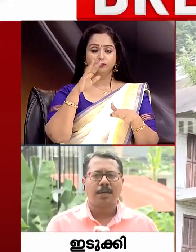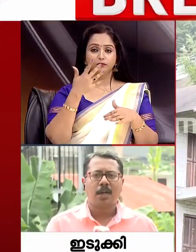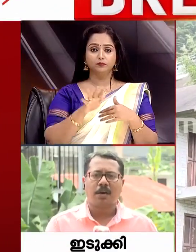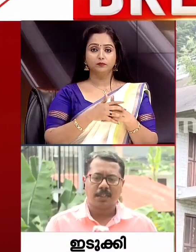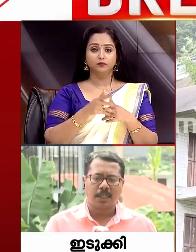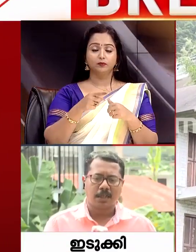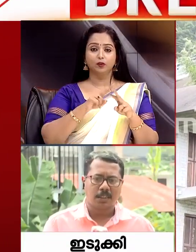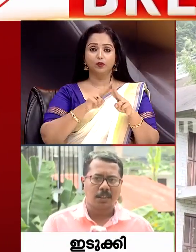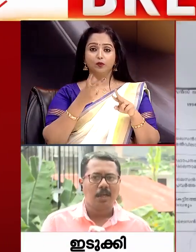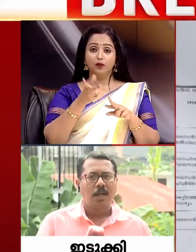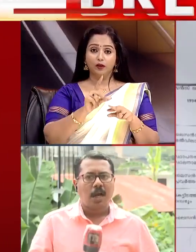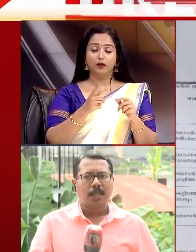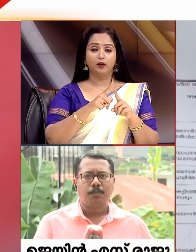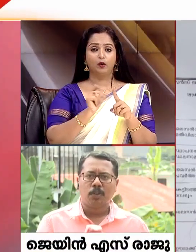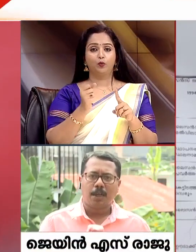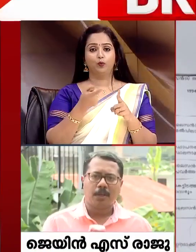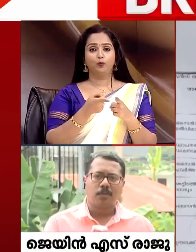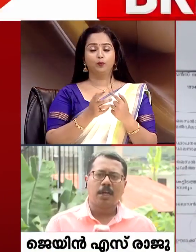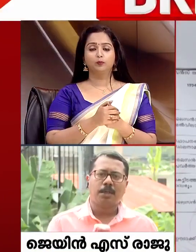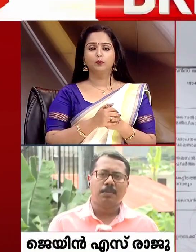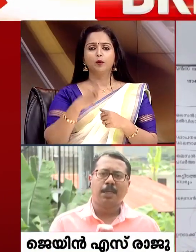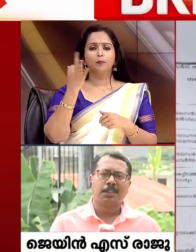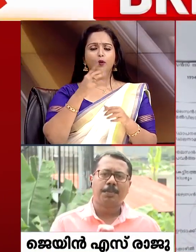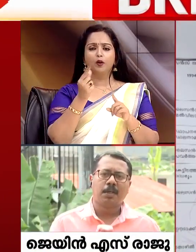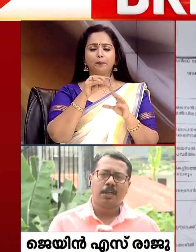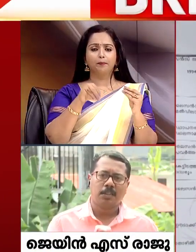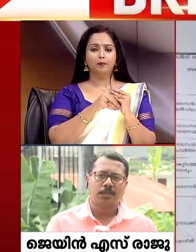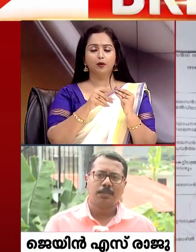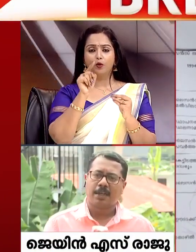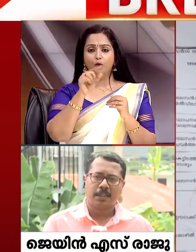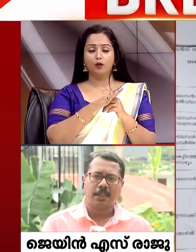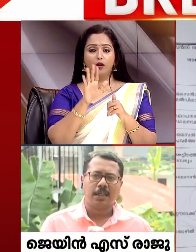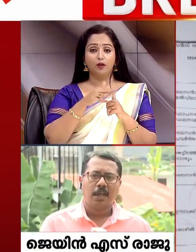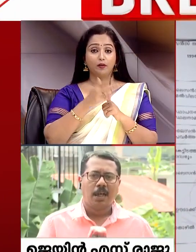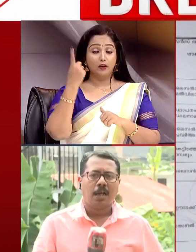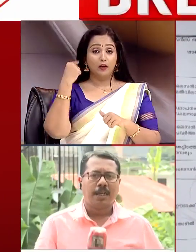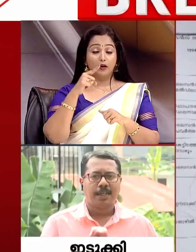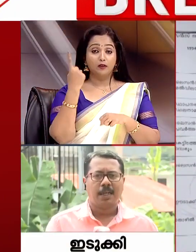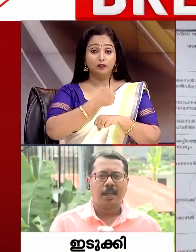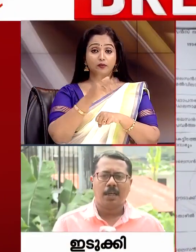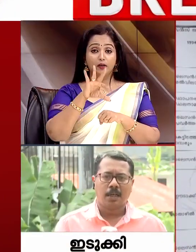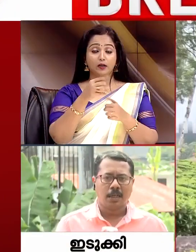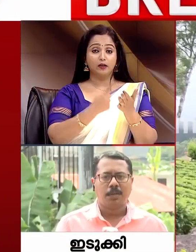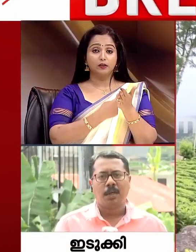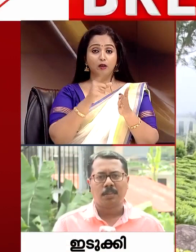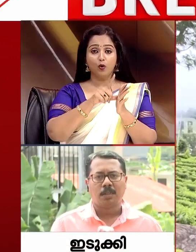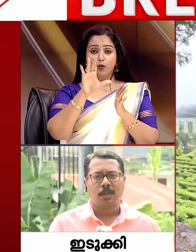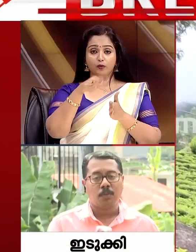അത്തരം കാര്യങ്ങൾ ആവർത്തിക്കുകയാണ് ചെയ്തത്. അദ്ദേഹം പുതുതായി പറഞ്ഞ ഒരു കാര്യം, നിയമസഭയിൽ കഴിഞ്ഞ ദിവസം 8-ാം തീയതി ഇടുക്കിയിലെ